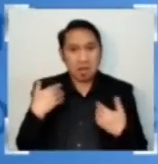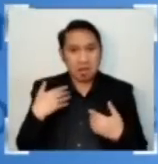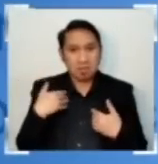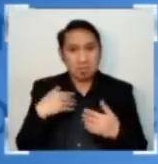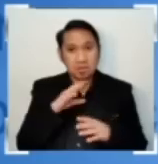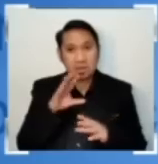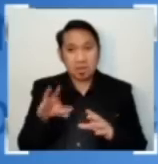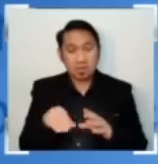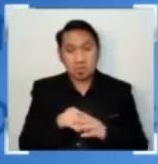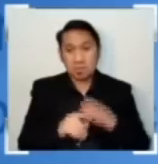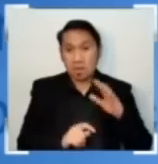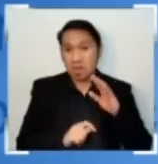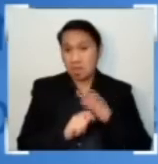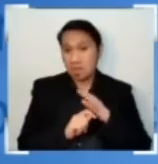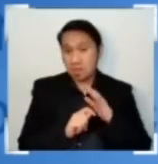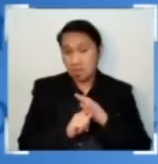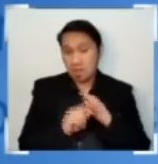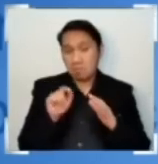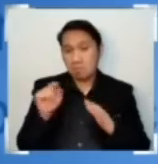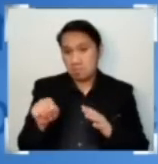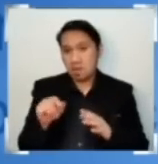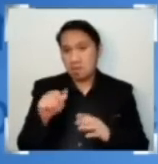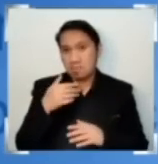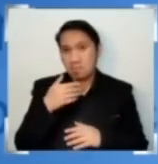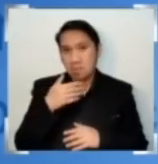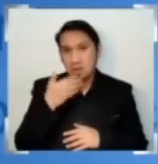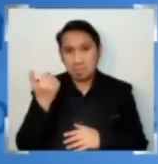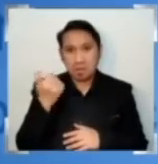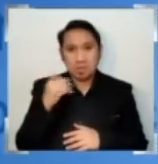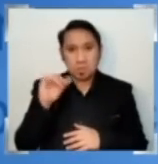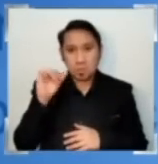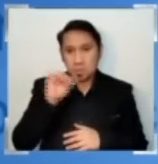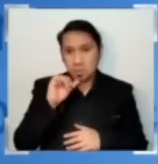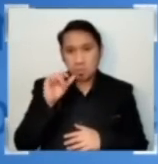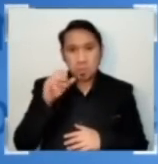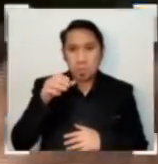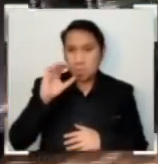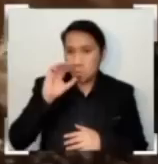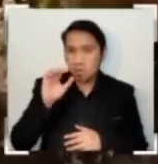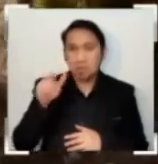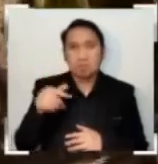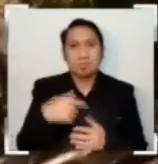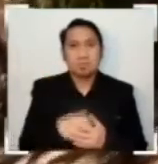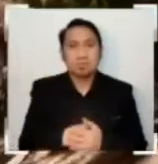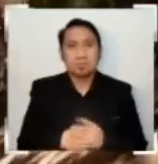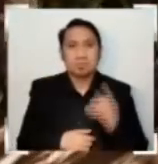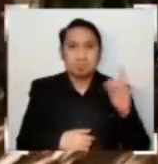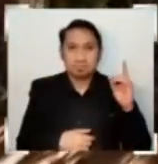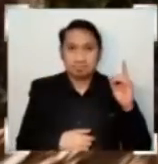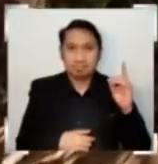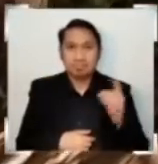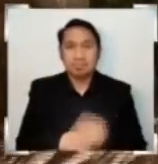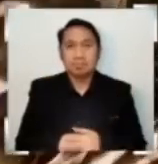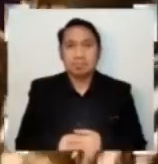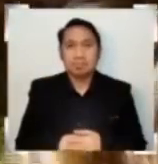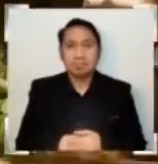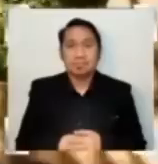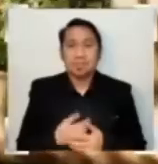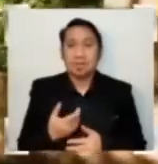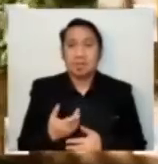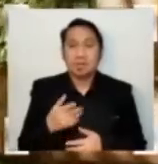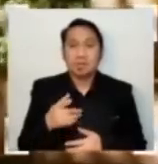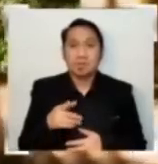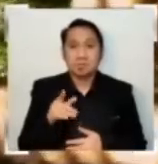best rated spirits in the world ay sa food website na Taste Atlas. Kilala rin bilang poor man's drink